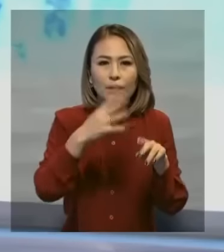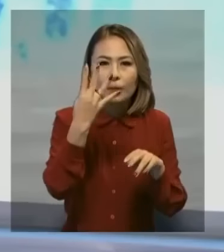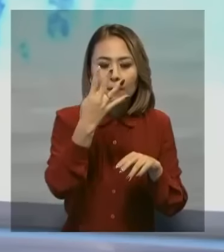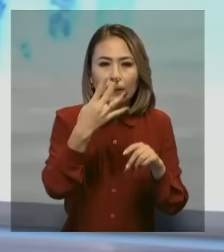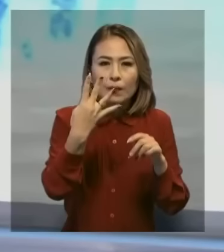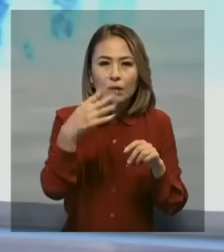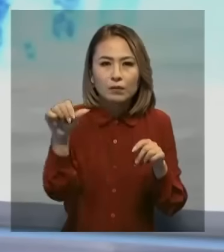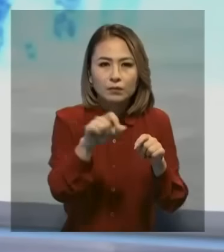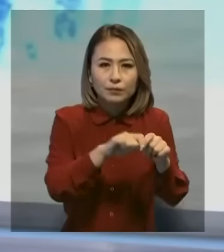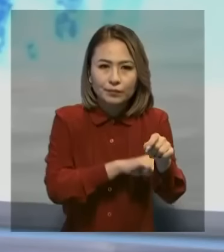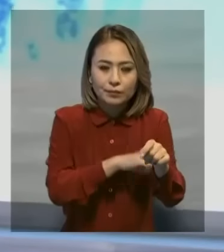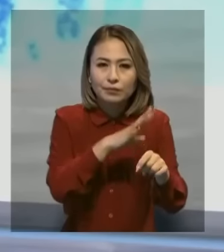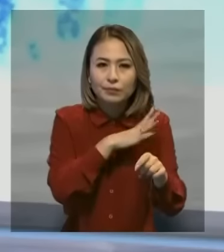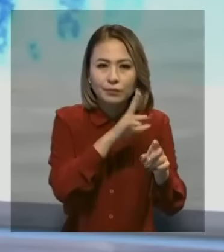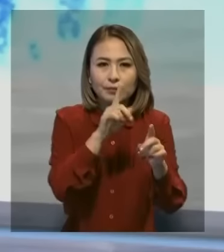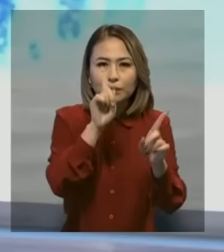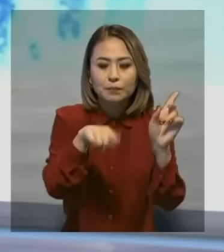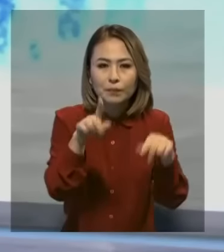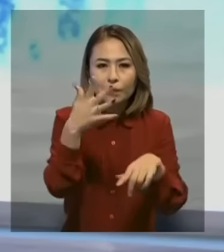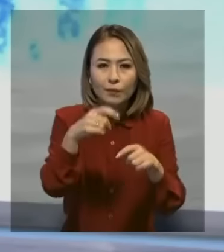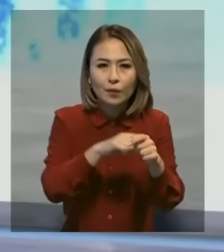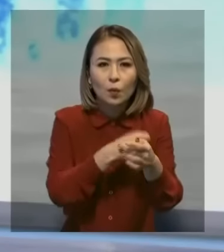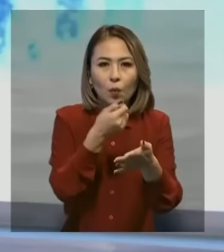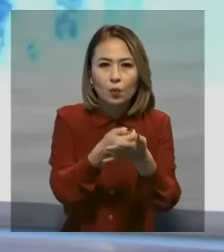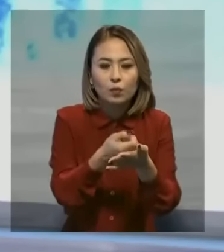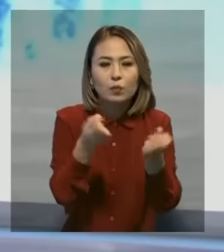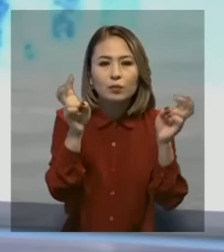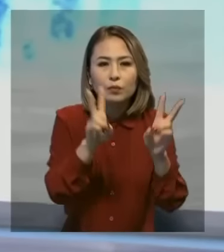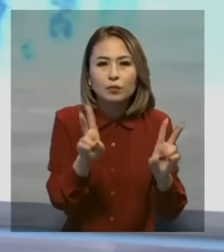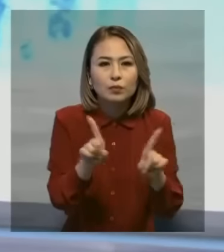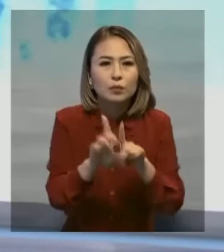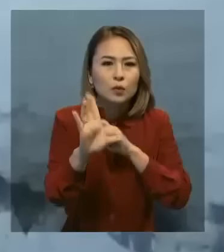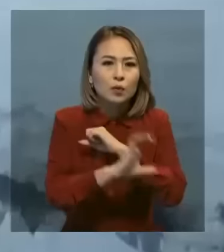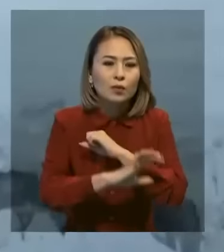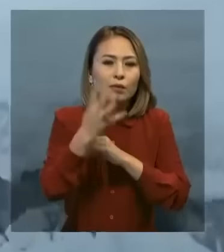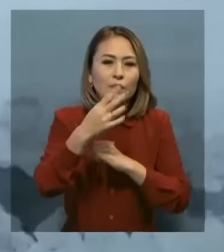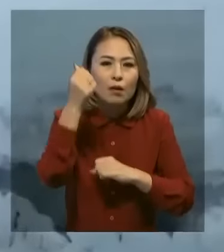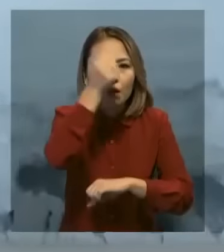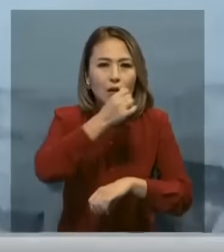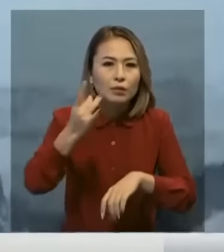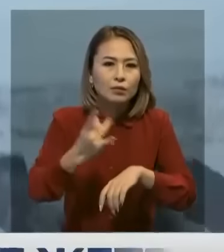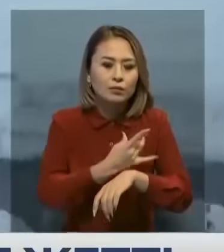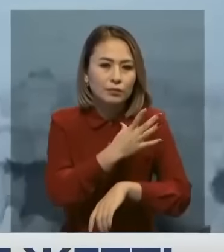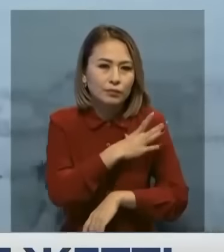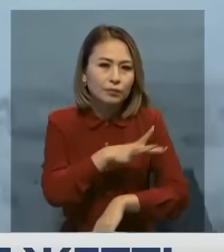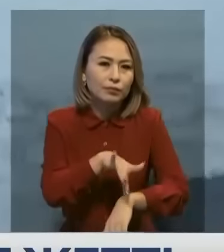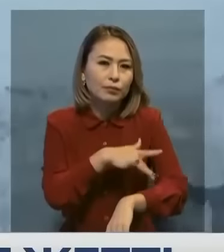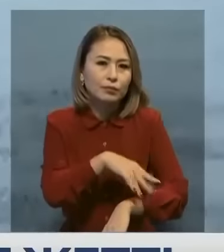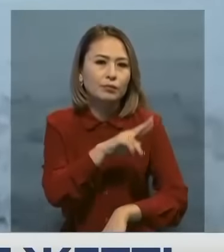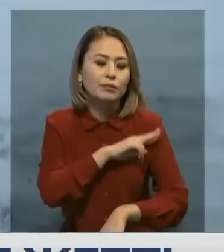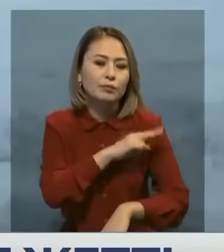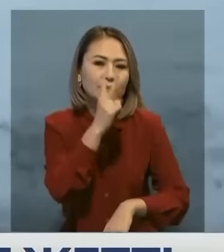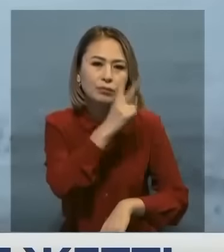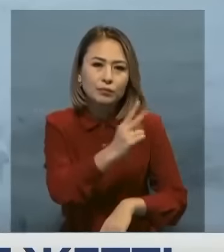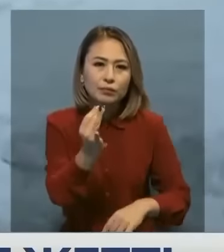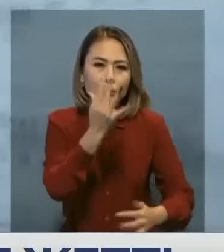метрден асады, тіпті кейбір жерлерде 5 метрге жеткен. Мамандар мұндай қар соңғы 40 жылда алғаш рет түсті дейді. Коммуналдық